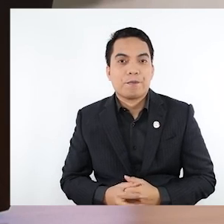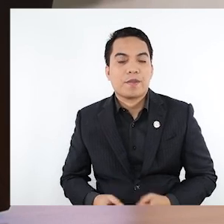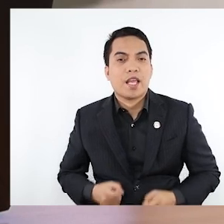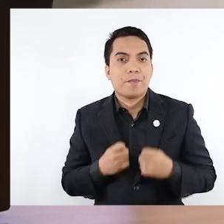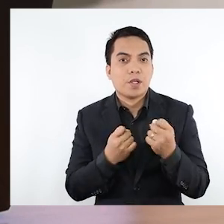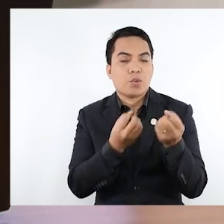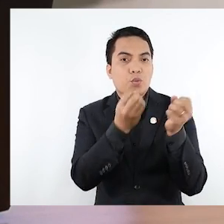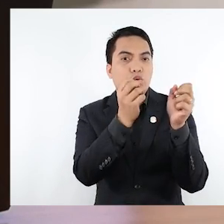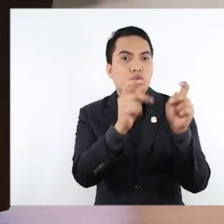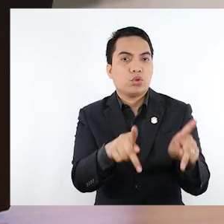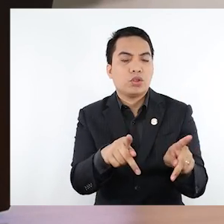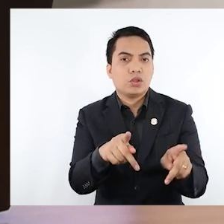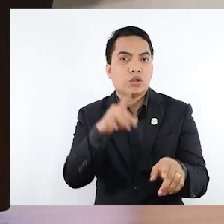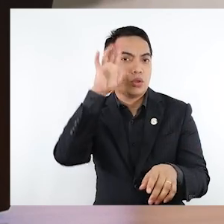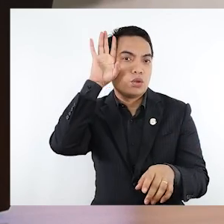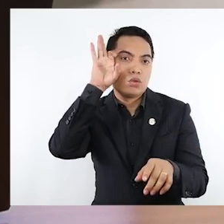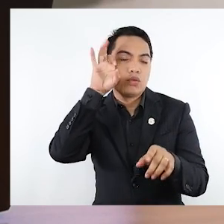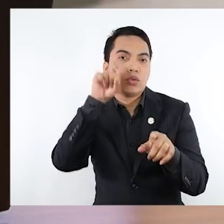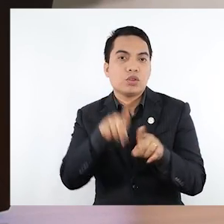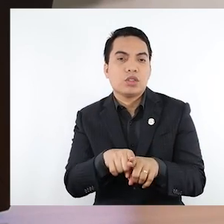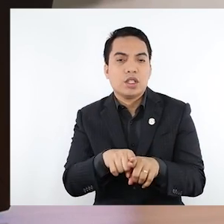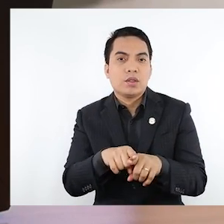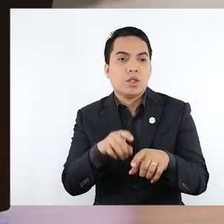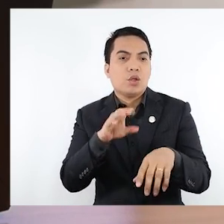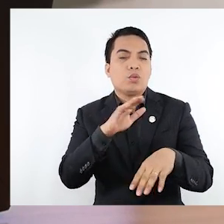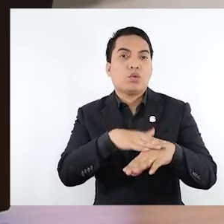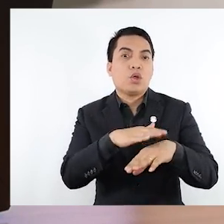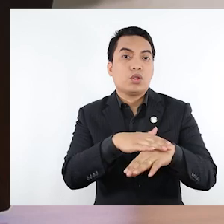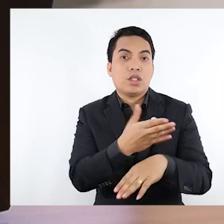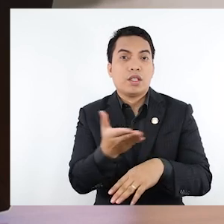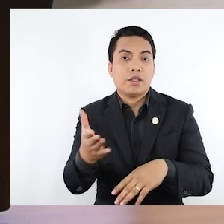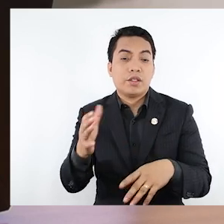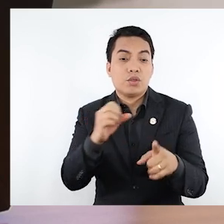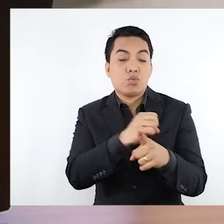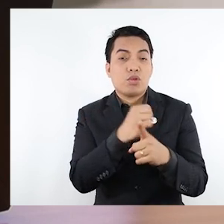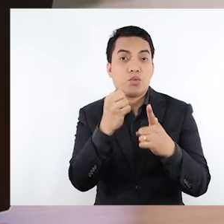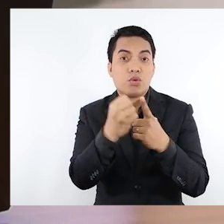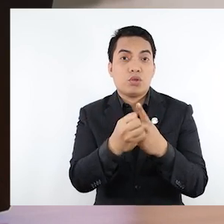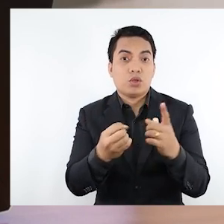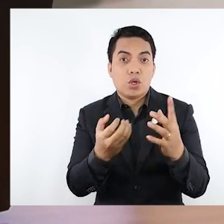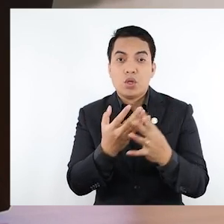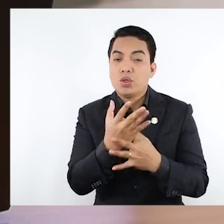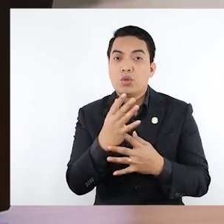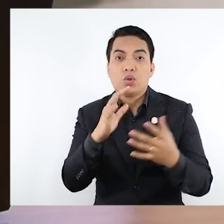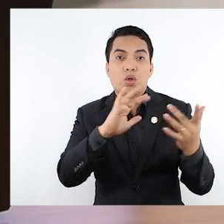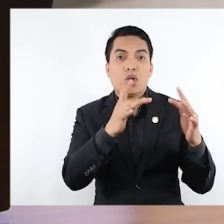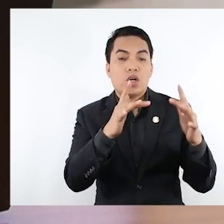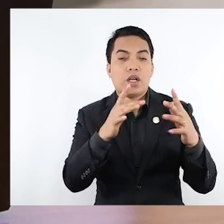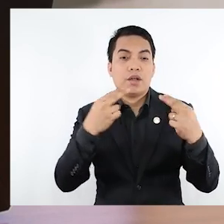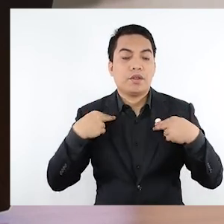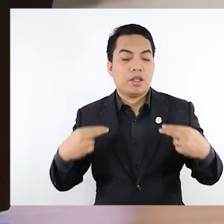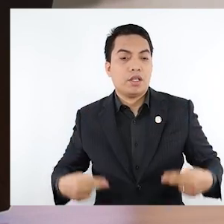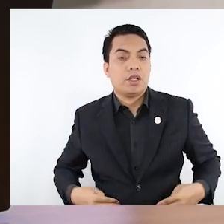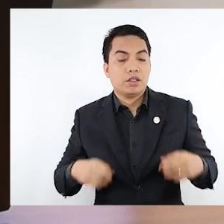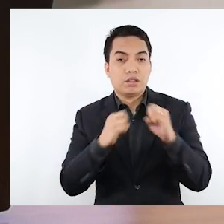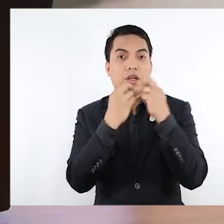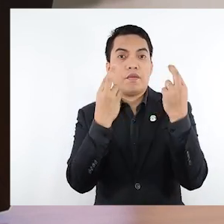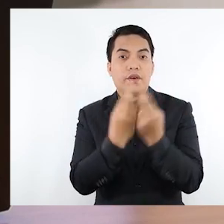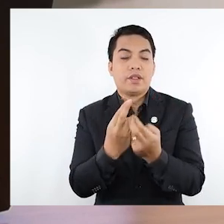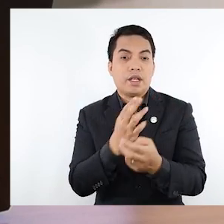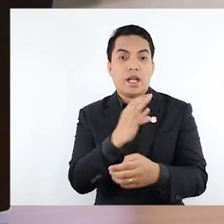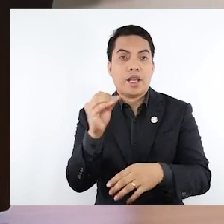Nabigyang pagkakataon ang mga kapatid na ikonsulta ang kanilang mga kalagayan sa isinagawang online health seminar